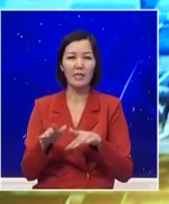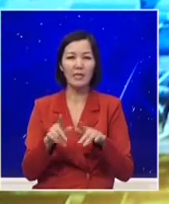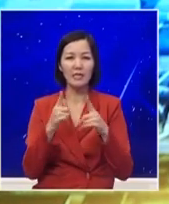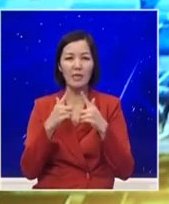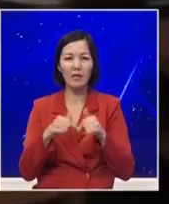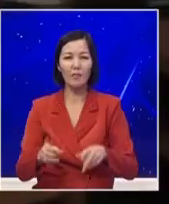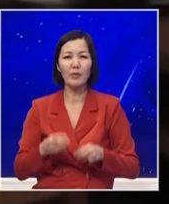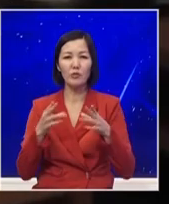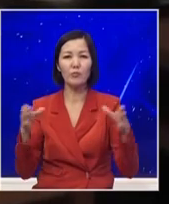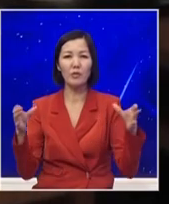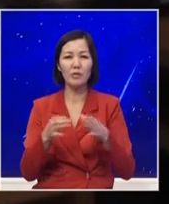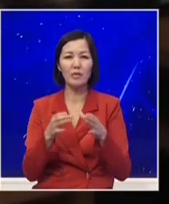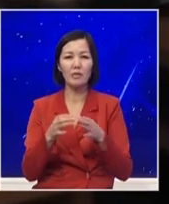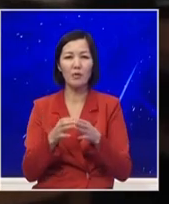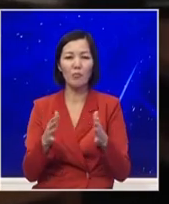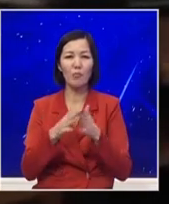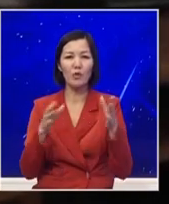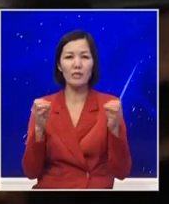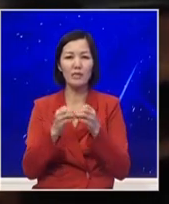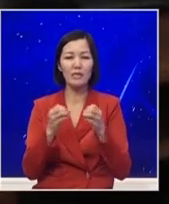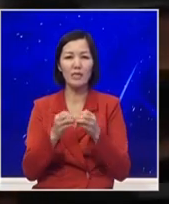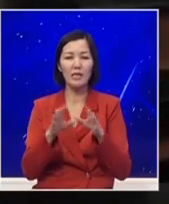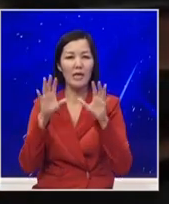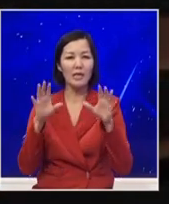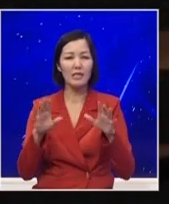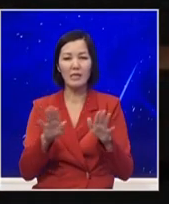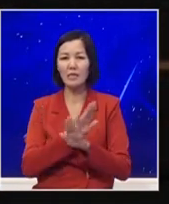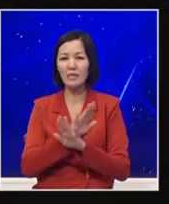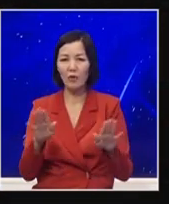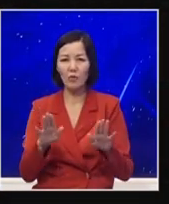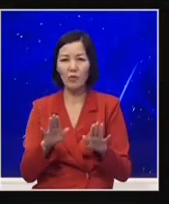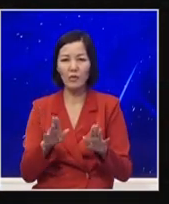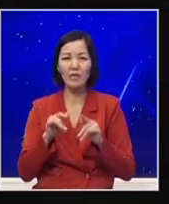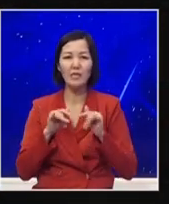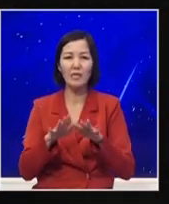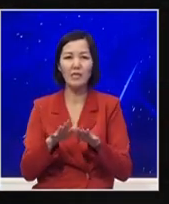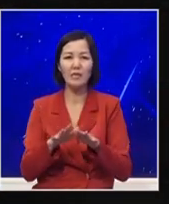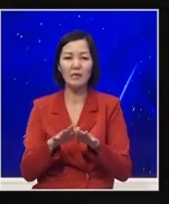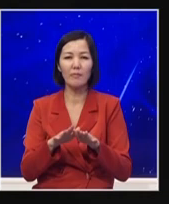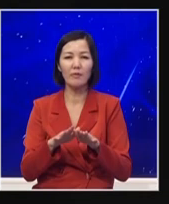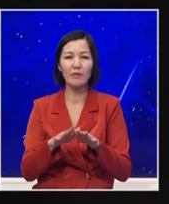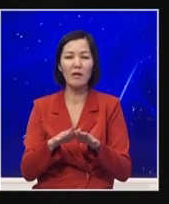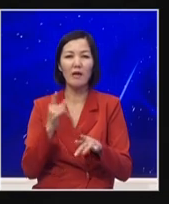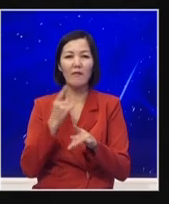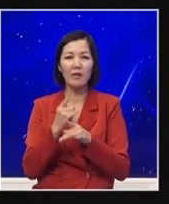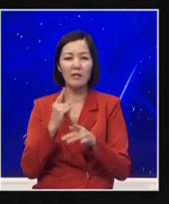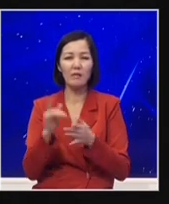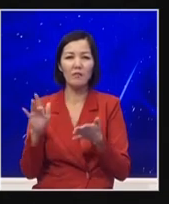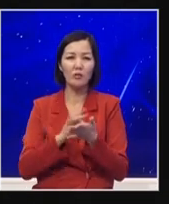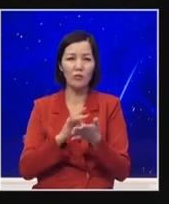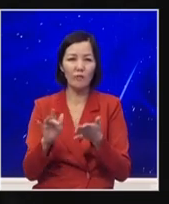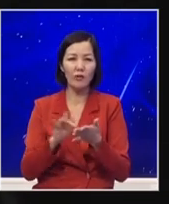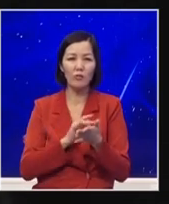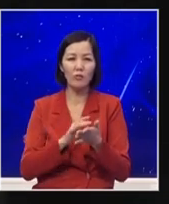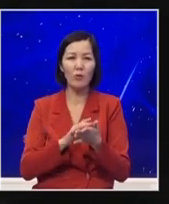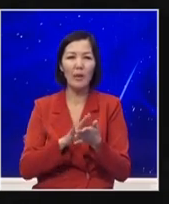организованной преступной группы, занимавшейся более 10 лет незаконной деятельностью по выписке фиктивных счетов фактур